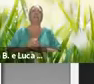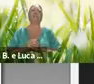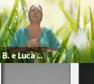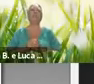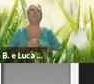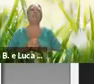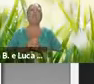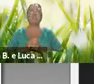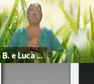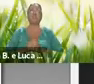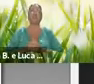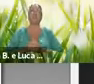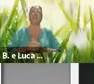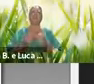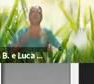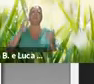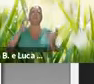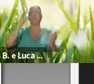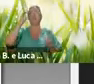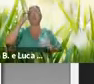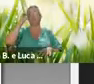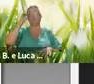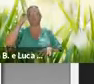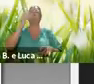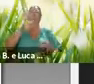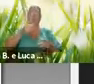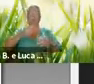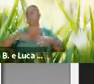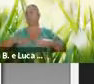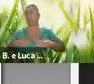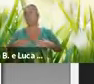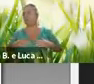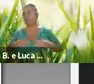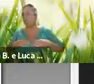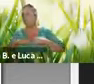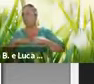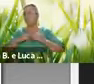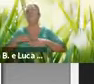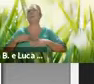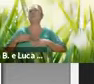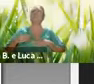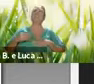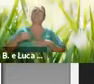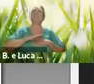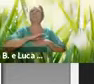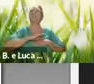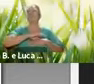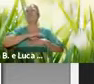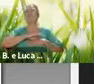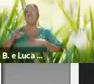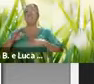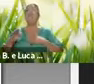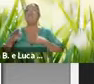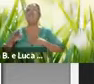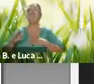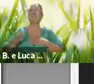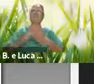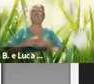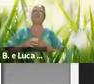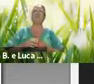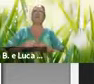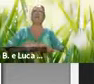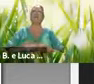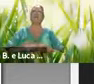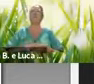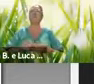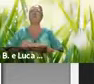La delucidazione non poteva essere più semplice per loro, per noi no, per noi non è per niente semplice,